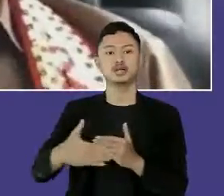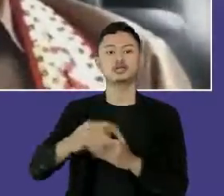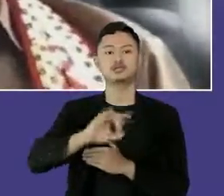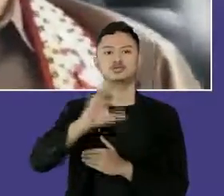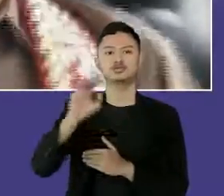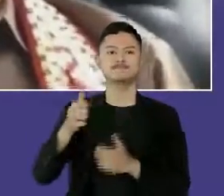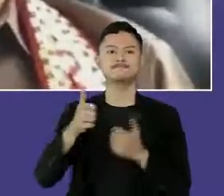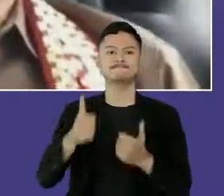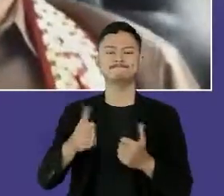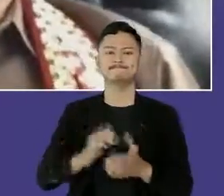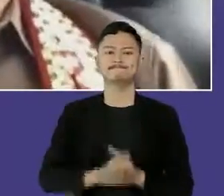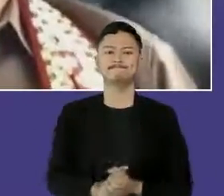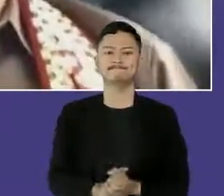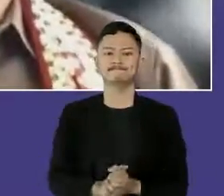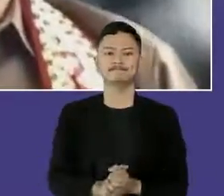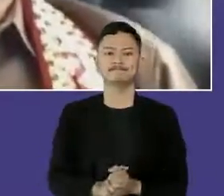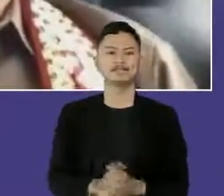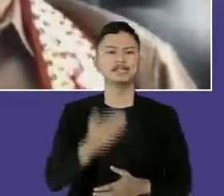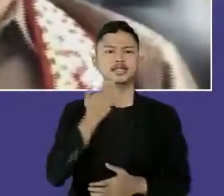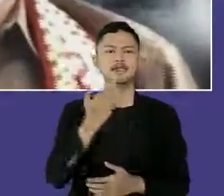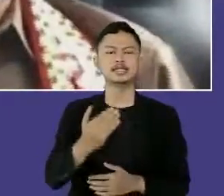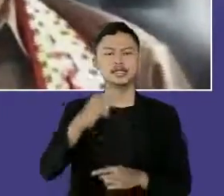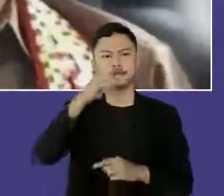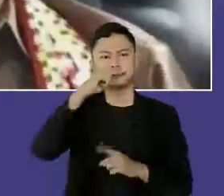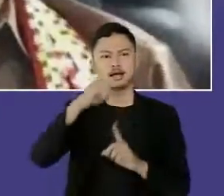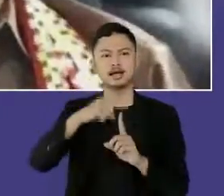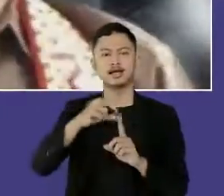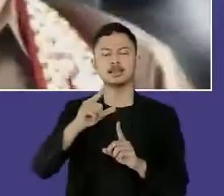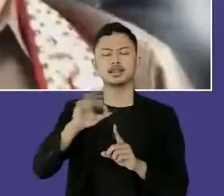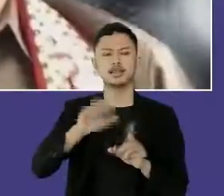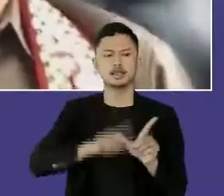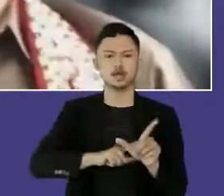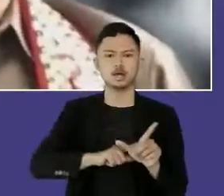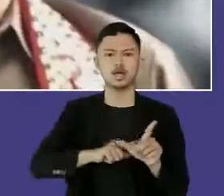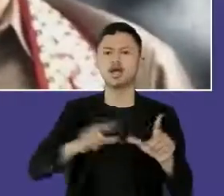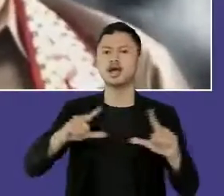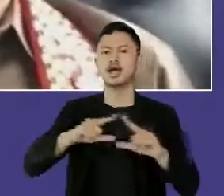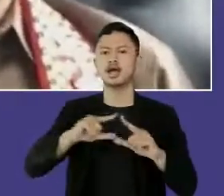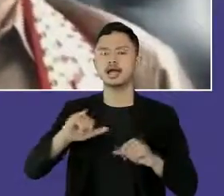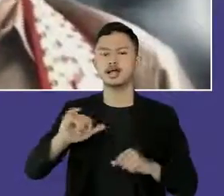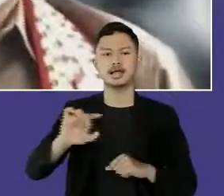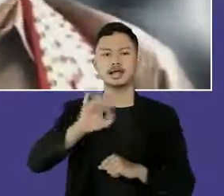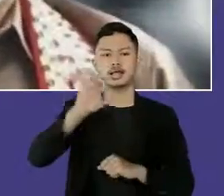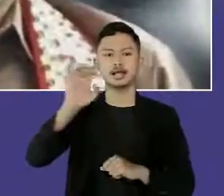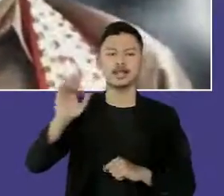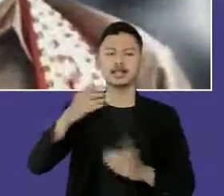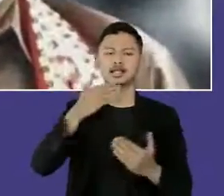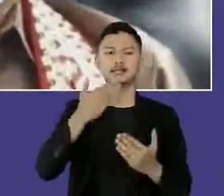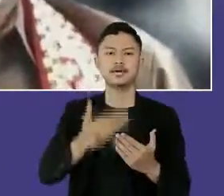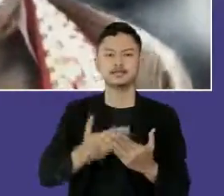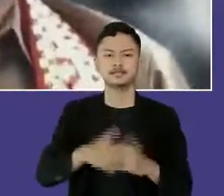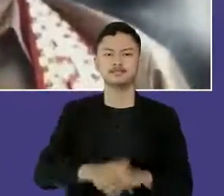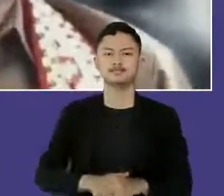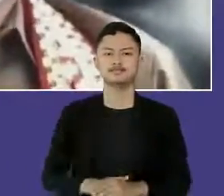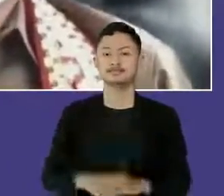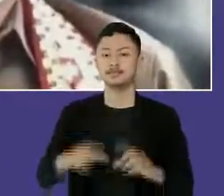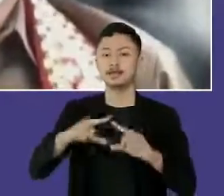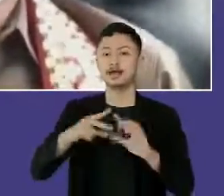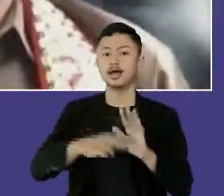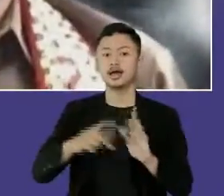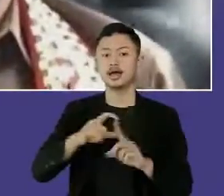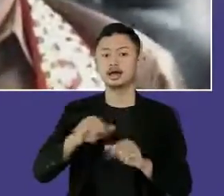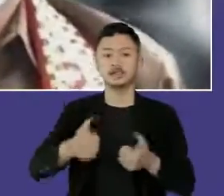berikutnya. Terima kasih. Terima kasih. Pak Menteri. Terima kasih Pak Troy, terima kasih Mas Ai, terima kasih Bu Ria, dan terima kasih Mas terima kasih Mas